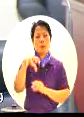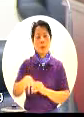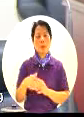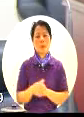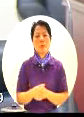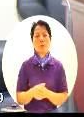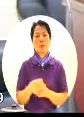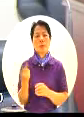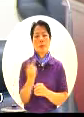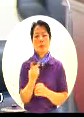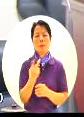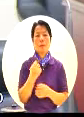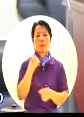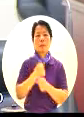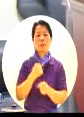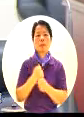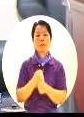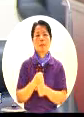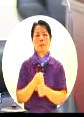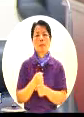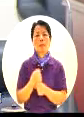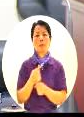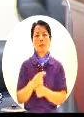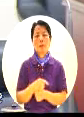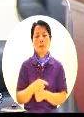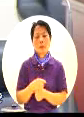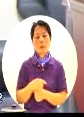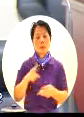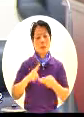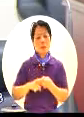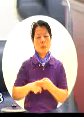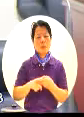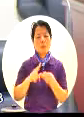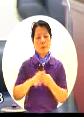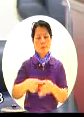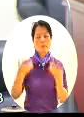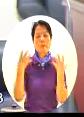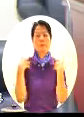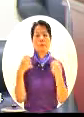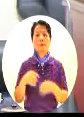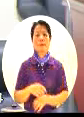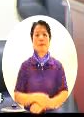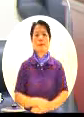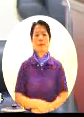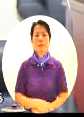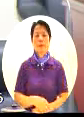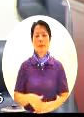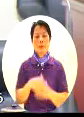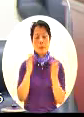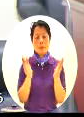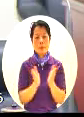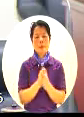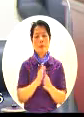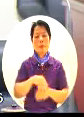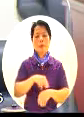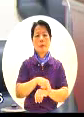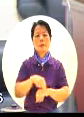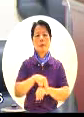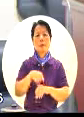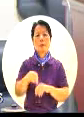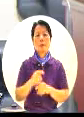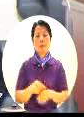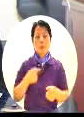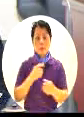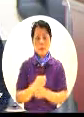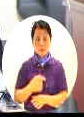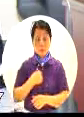一个哈，来做一个那个主办单位哈。那整体的规划上，平常心讲，去到